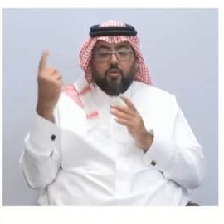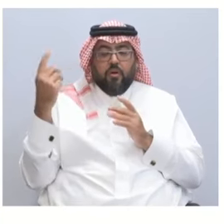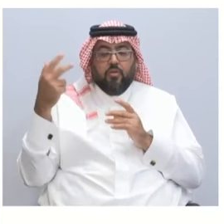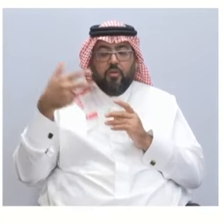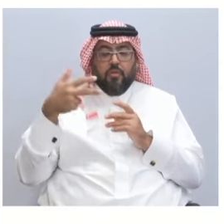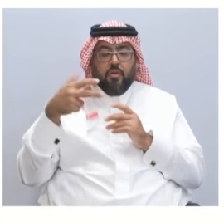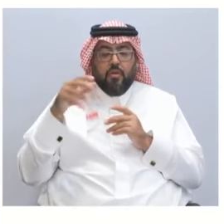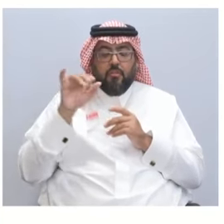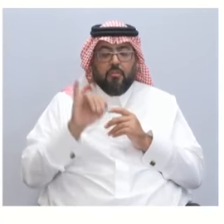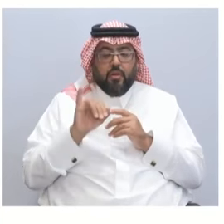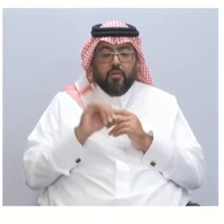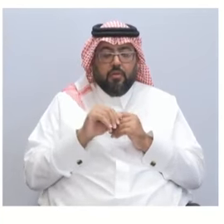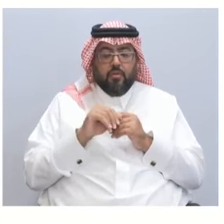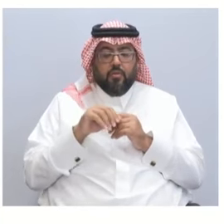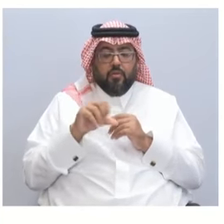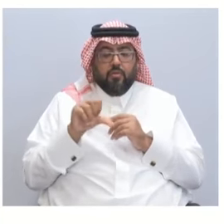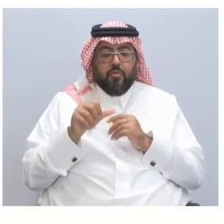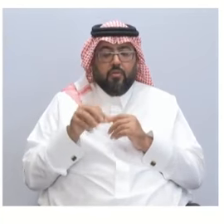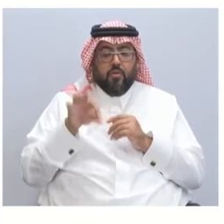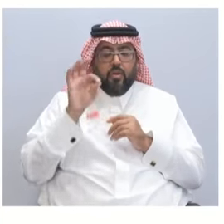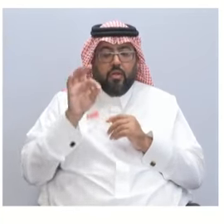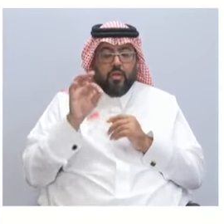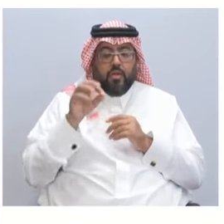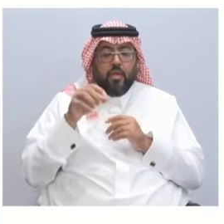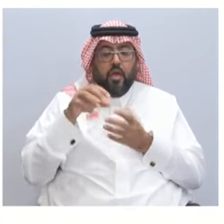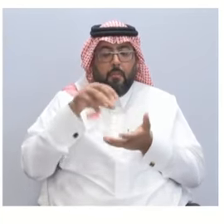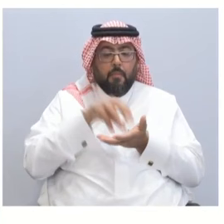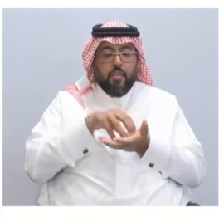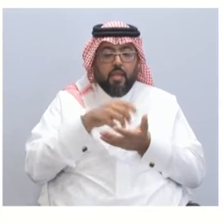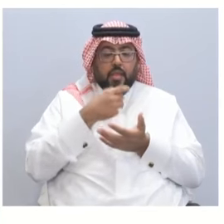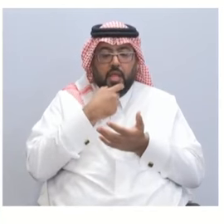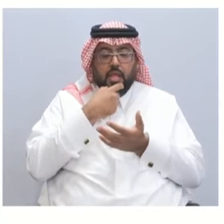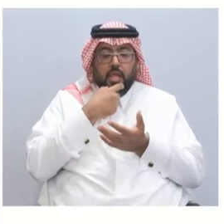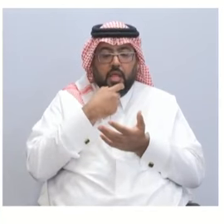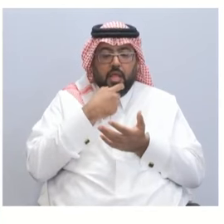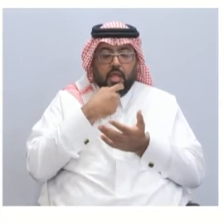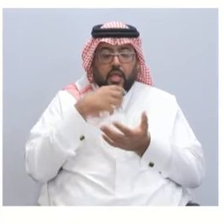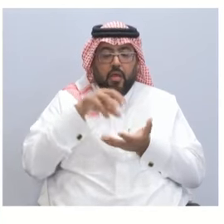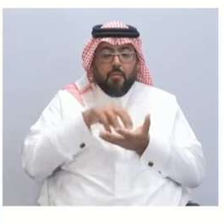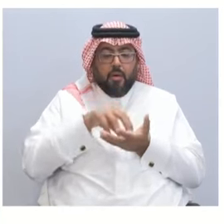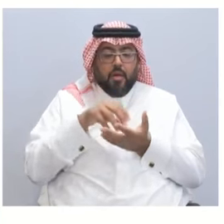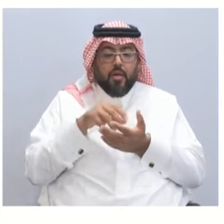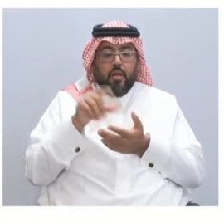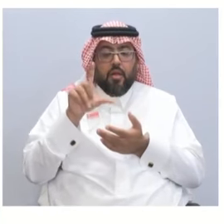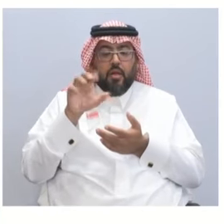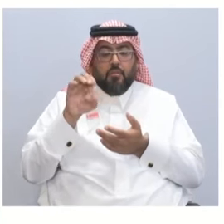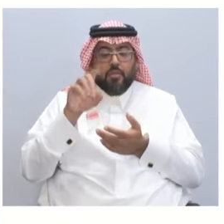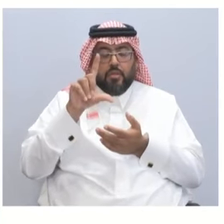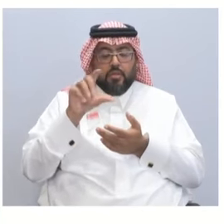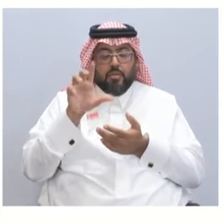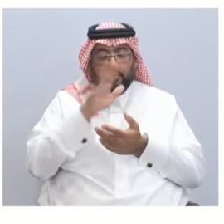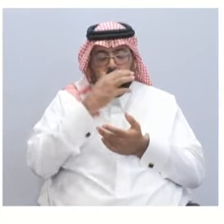981 ميلادي واختيرت مدينه الرياض مقرا